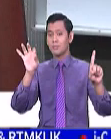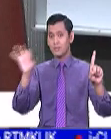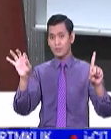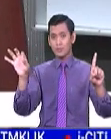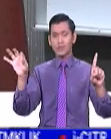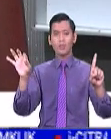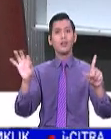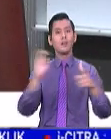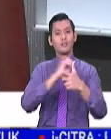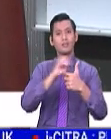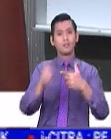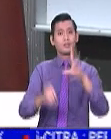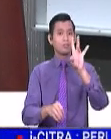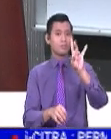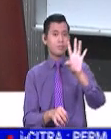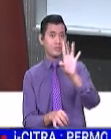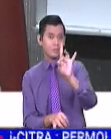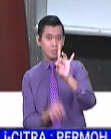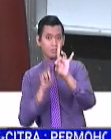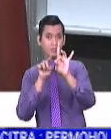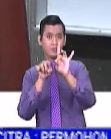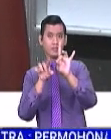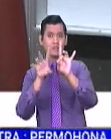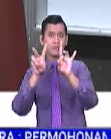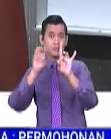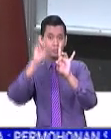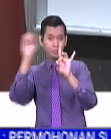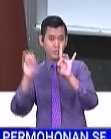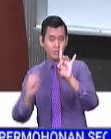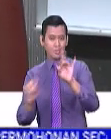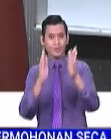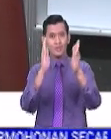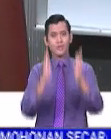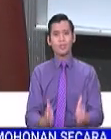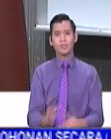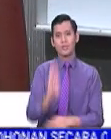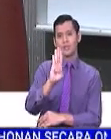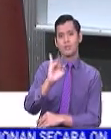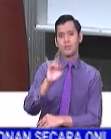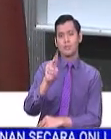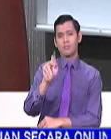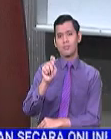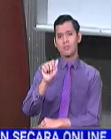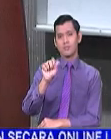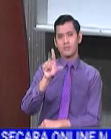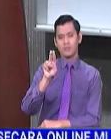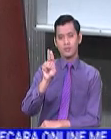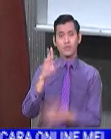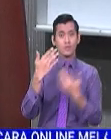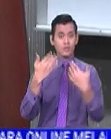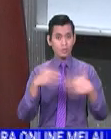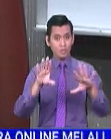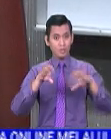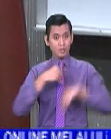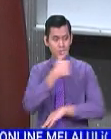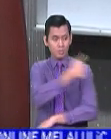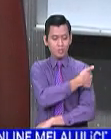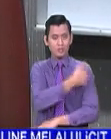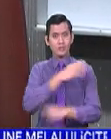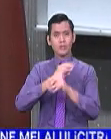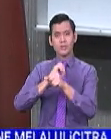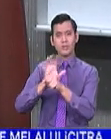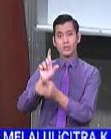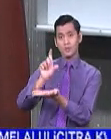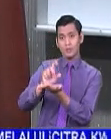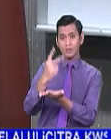atau 7848 200 penduduk bagian Bintulu telah menerima dosis pertama box inkomplit 19 mereka